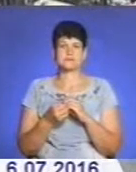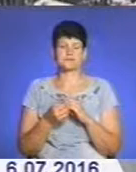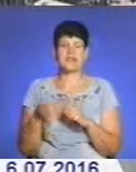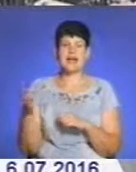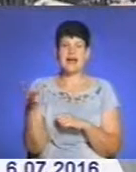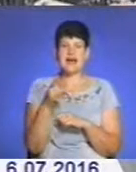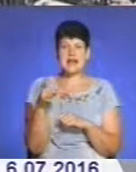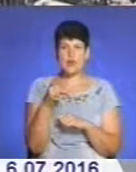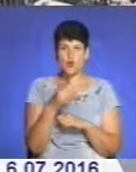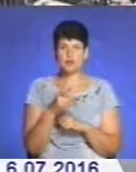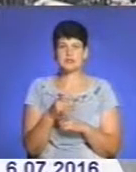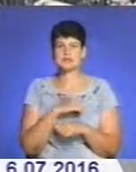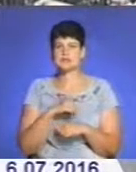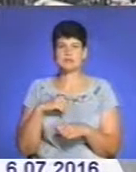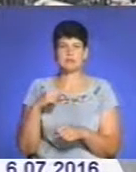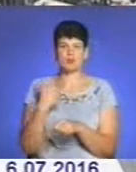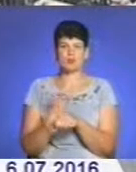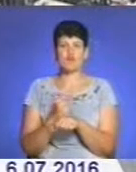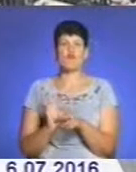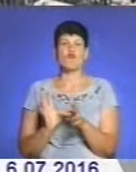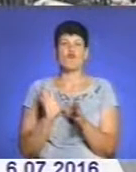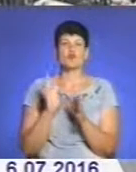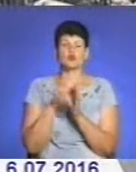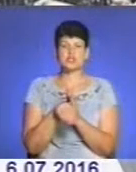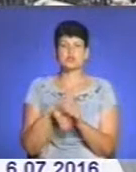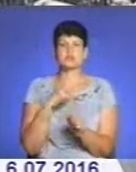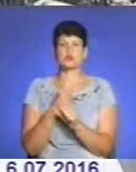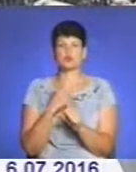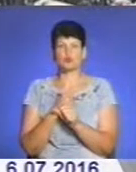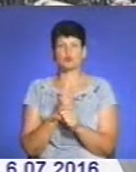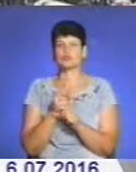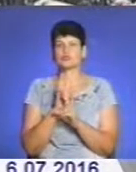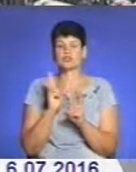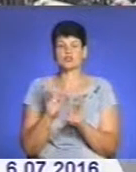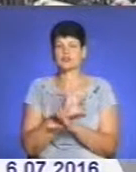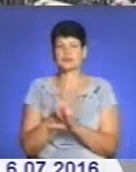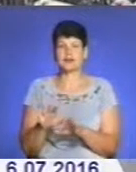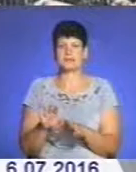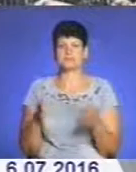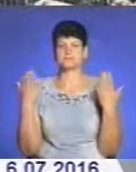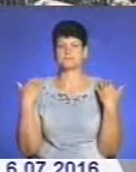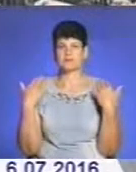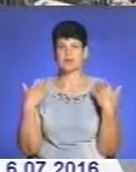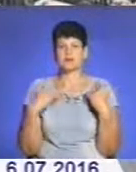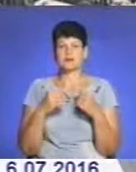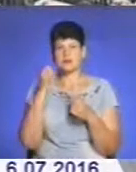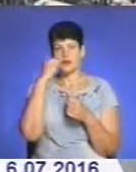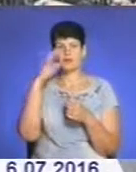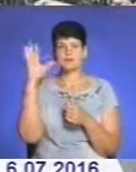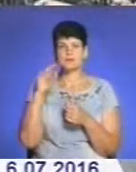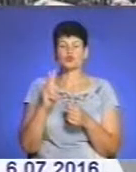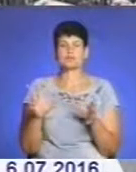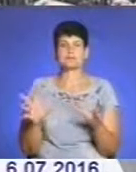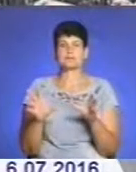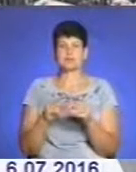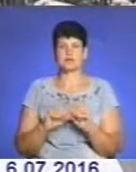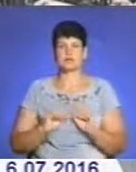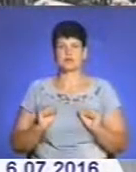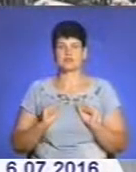райони, саме головне, що включилися в роботу, ніхто не сачкував. І дякую всім за те, що спільними зусиллями і, в першу чергу, і